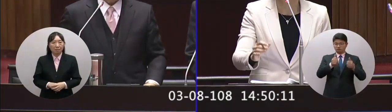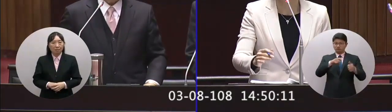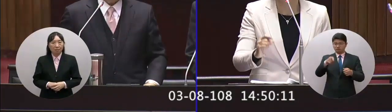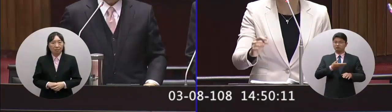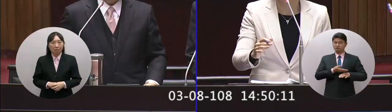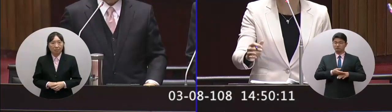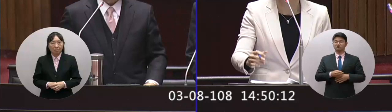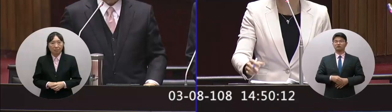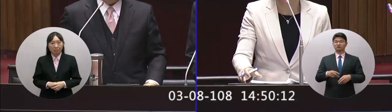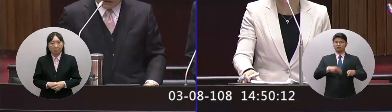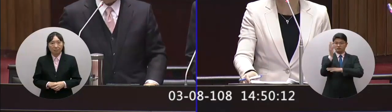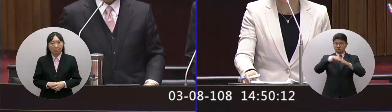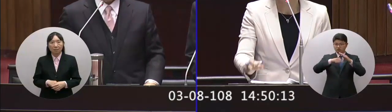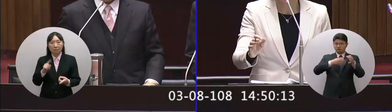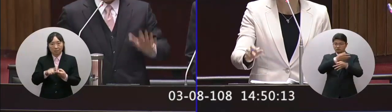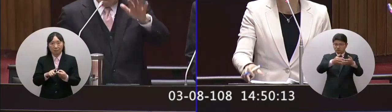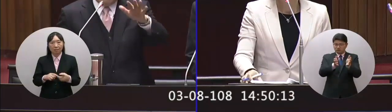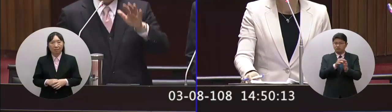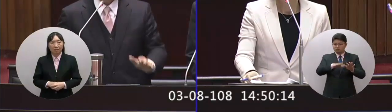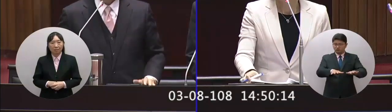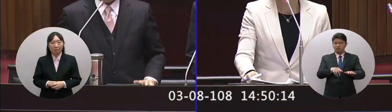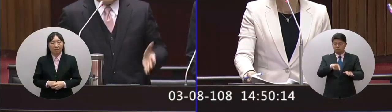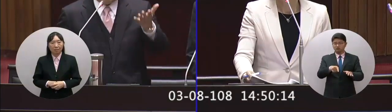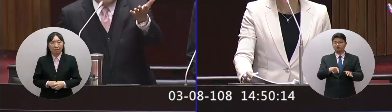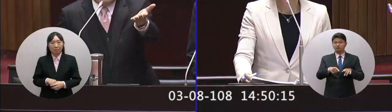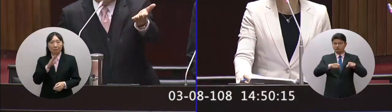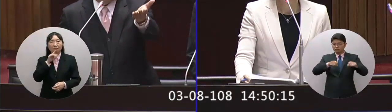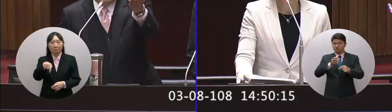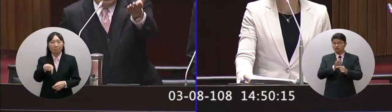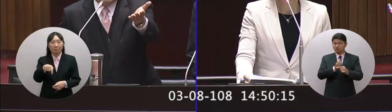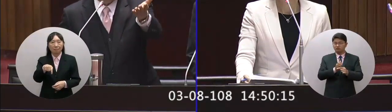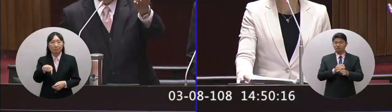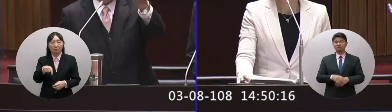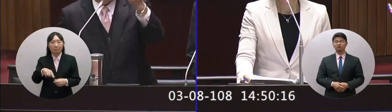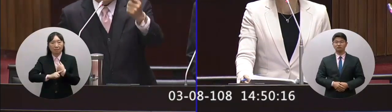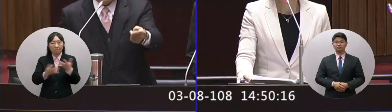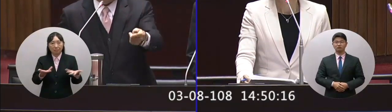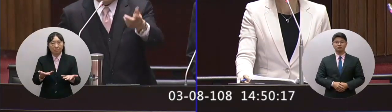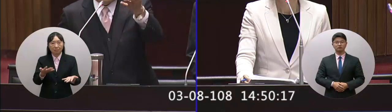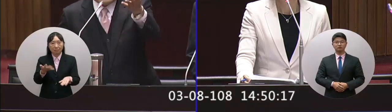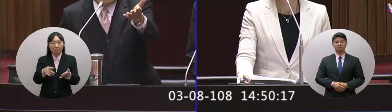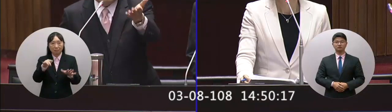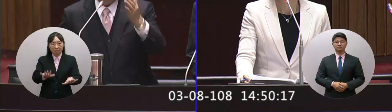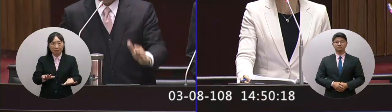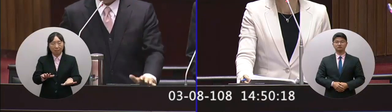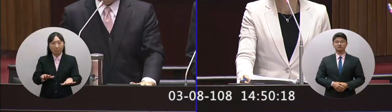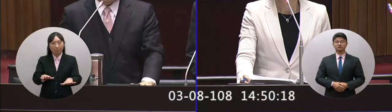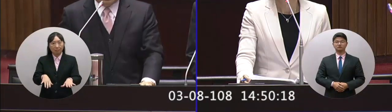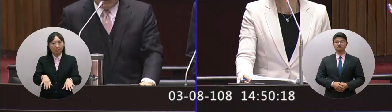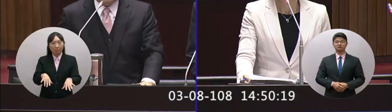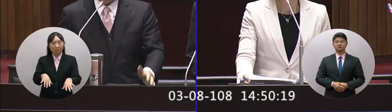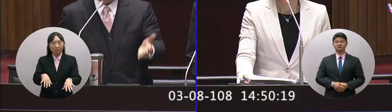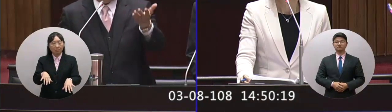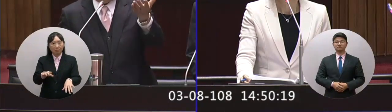政院经济部这边已经有在处理 了哈。好，就照安尼。 好。 啊，法案念伊，就伫这个月会上，